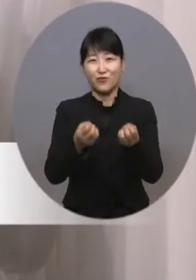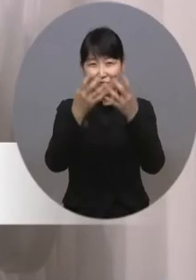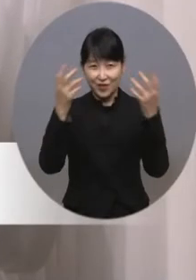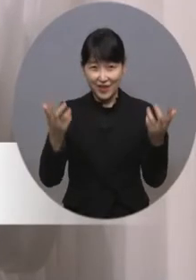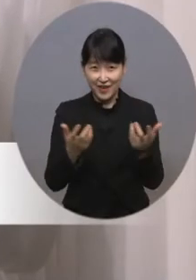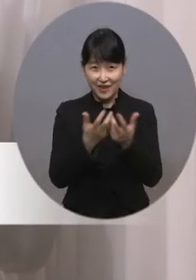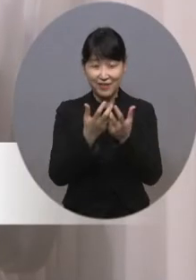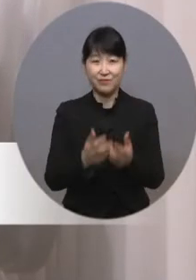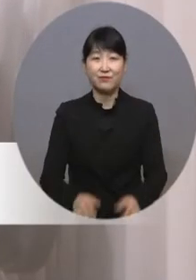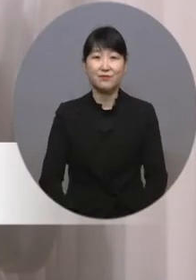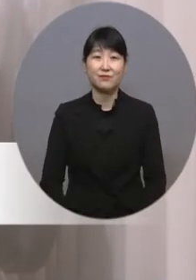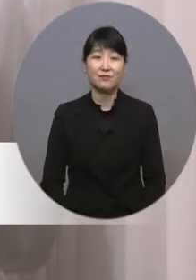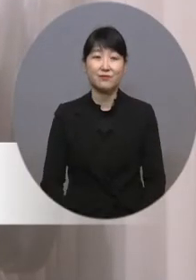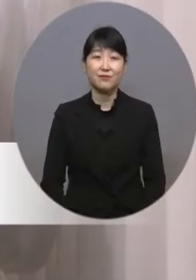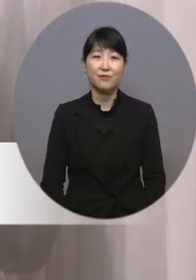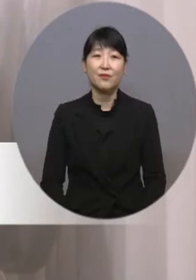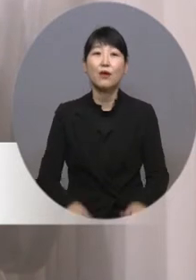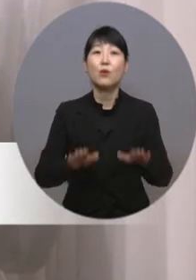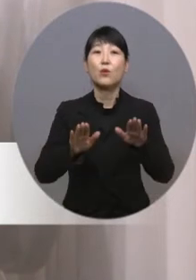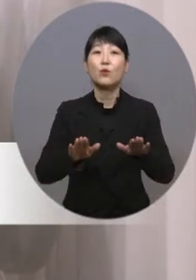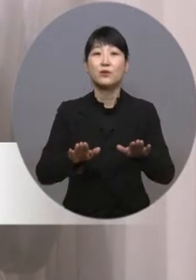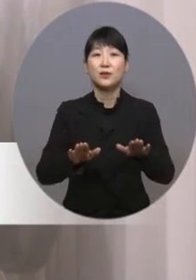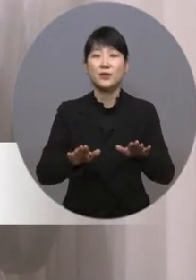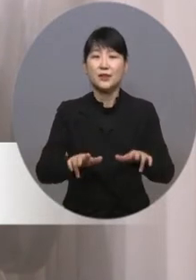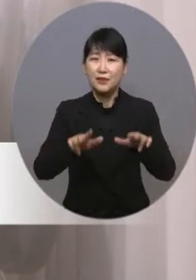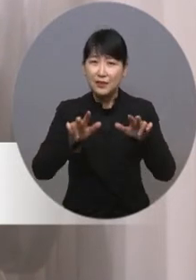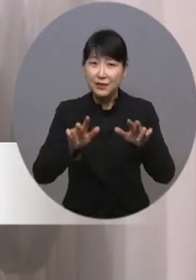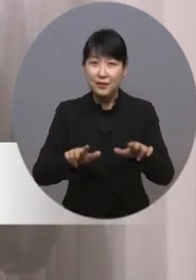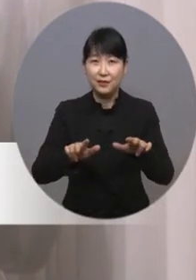자, 오늘 이 시간은